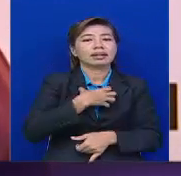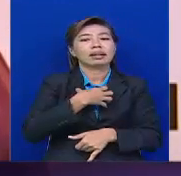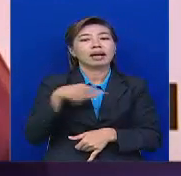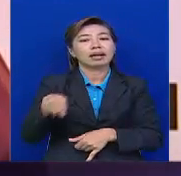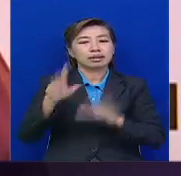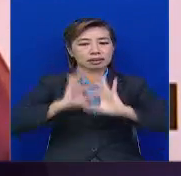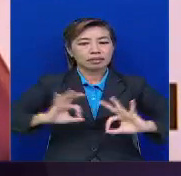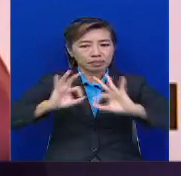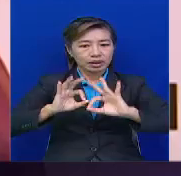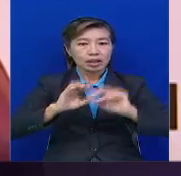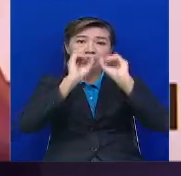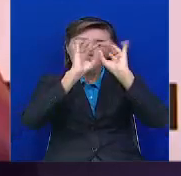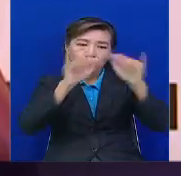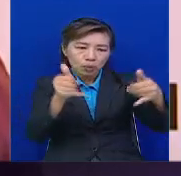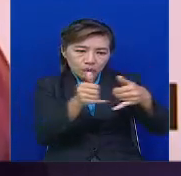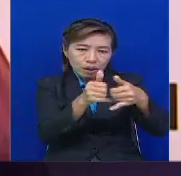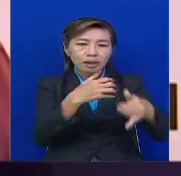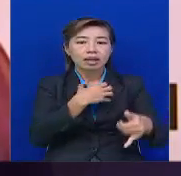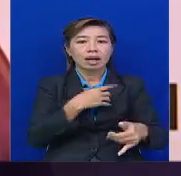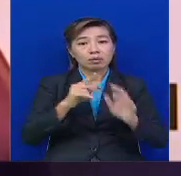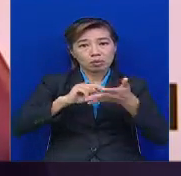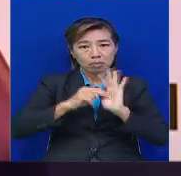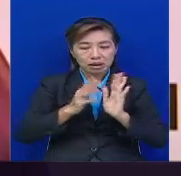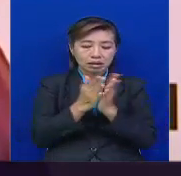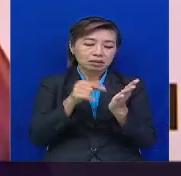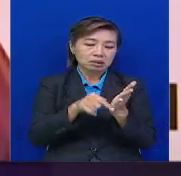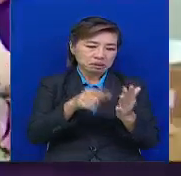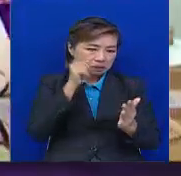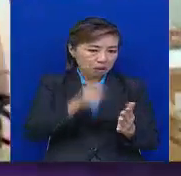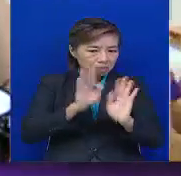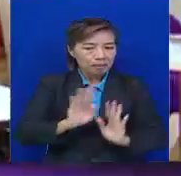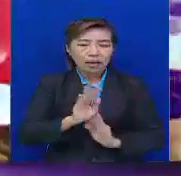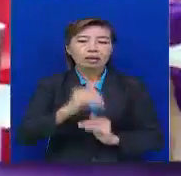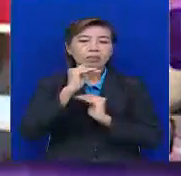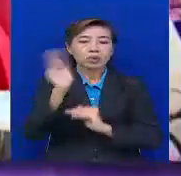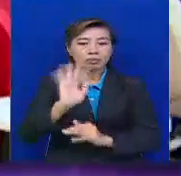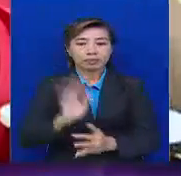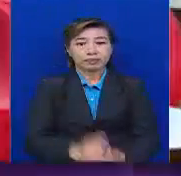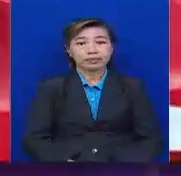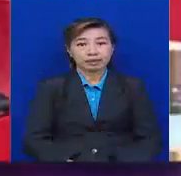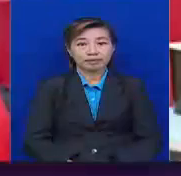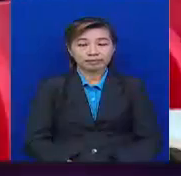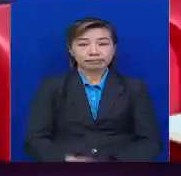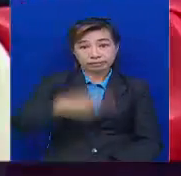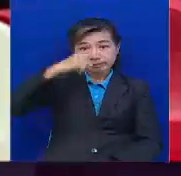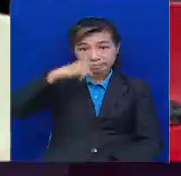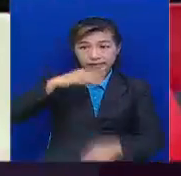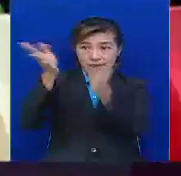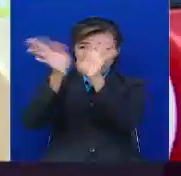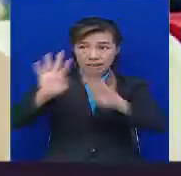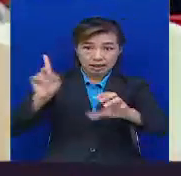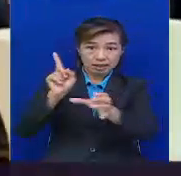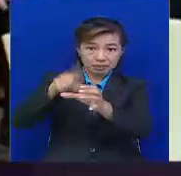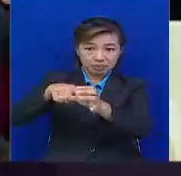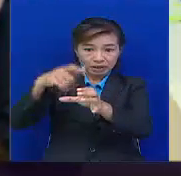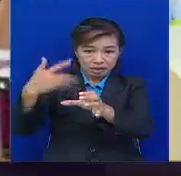ม่เด็กต้องการอยู่กับครูฉะนั้นอย่าจำกัดว่าต้องเป็นหนังสือประเภทไหน หลังจากประเทศไทยได้เข้าสู่ประชาคมอาเซียน